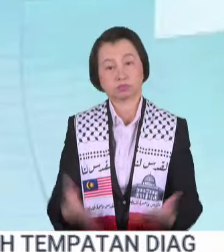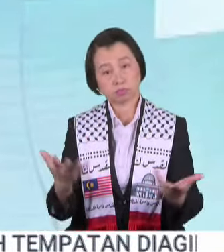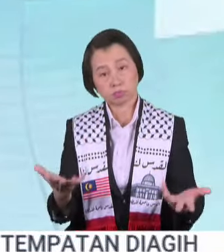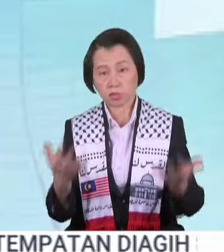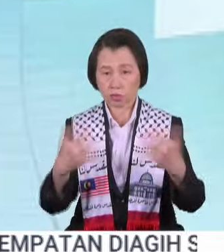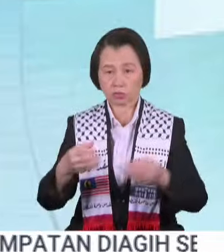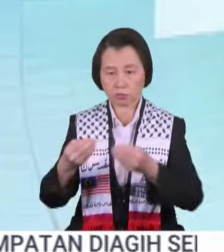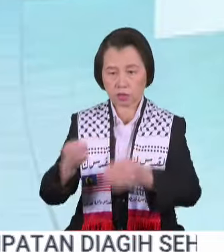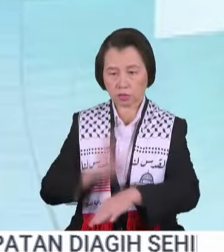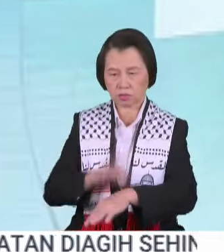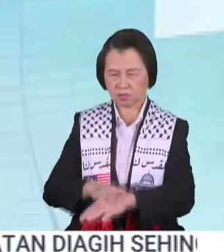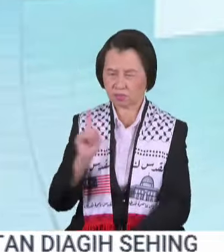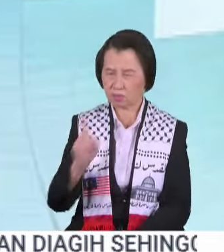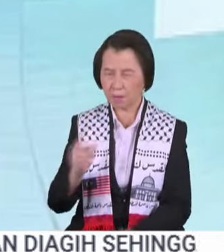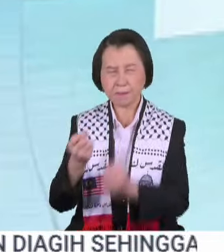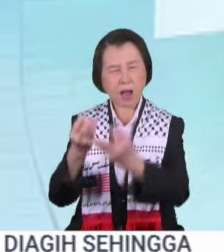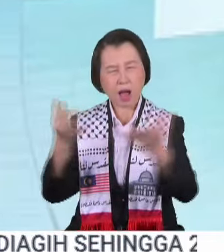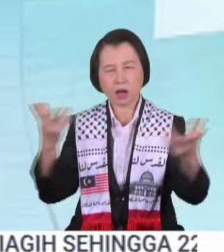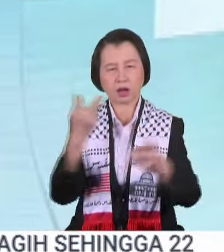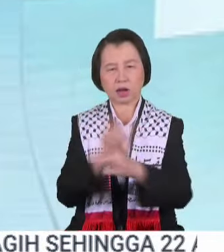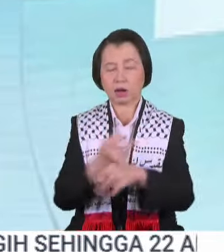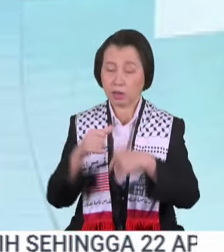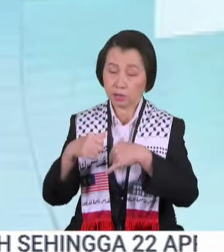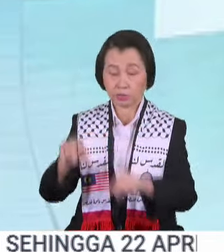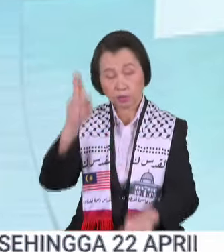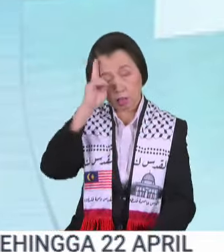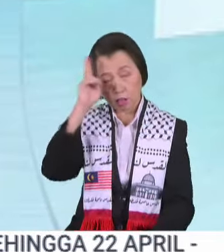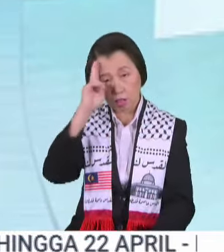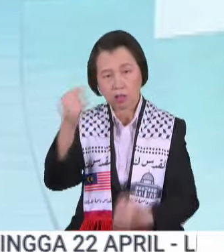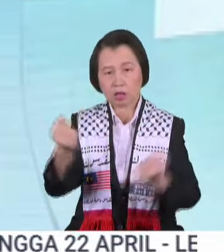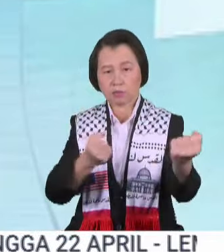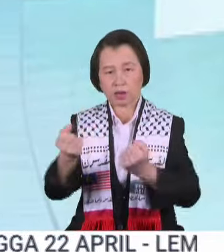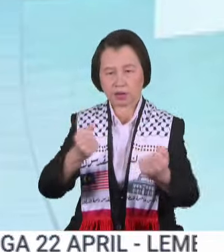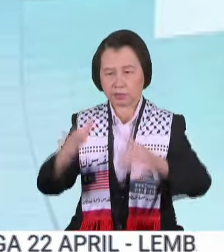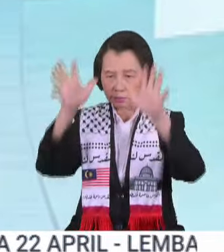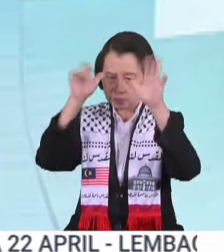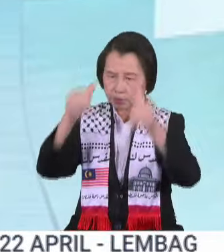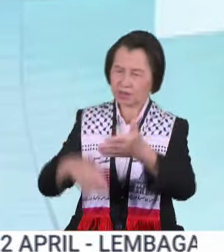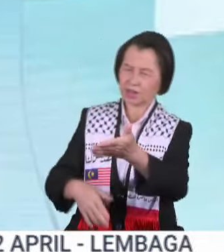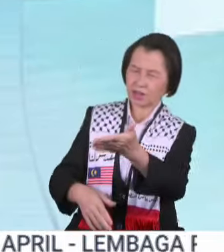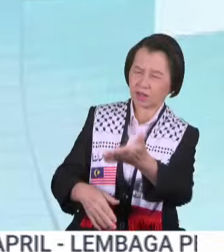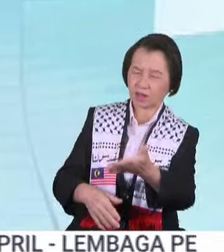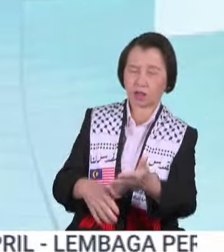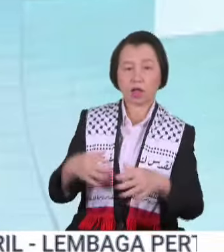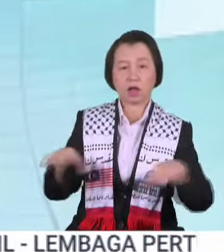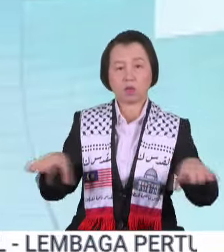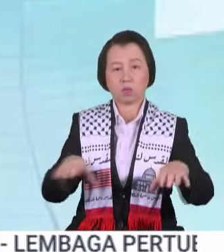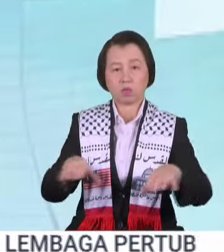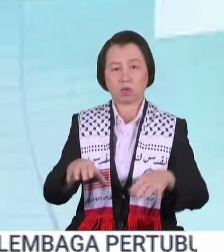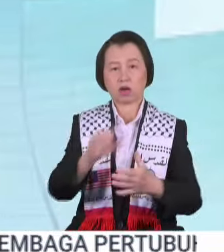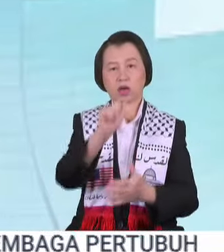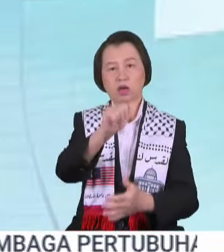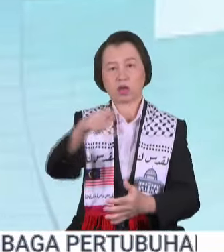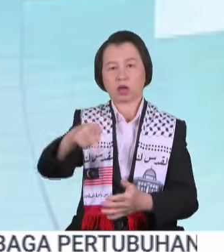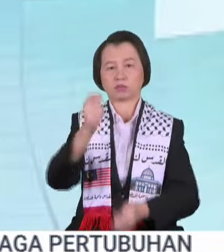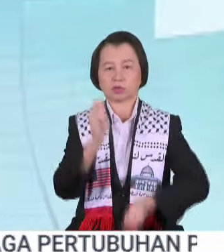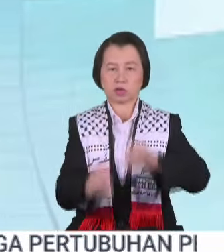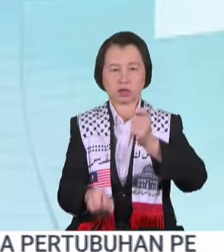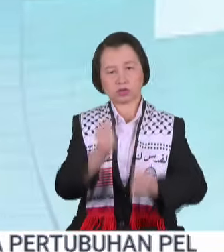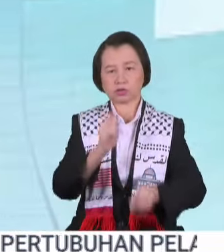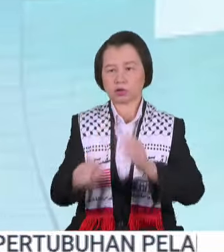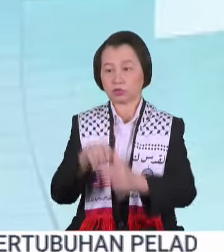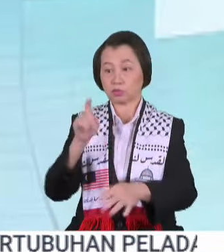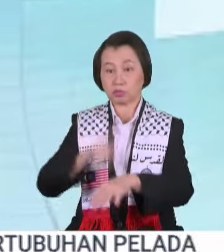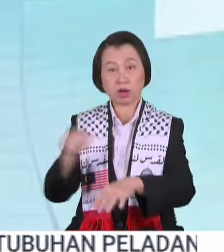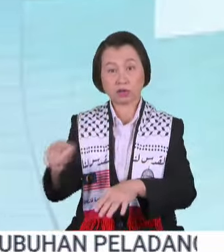Walaupun telah diberi amaran berkali-kali, masih ada pemandu yang degil membuat siaran langsung melalui aplikasi TikTok